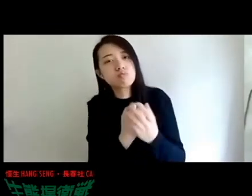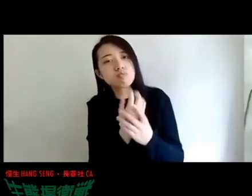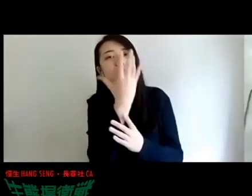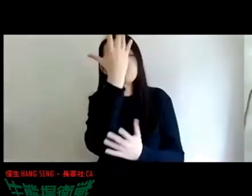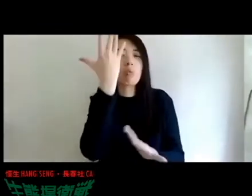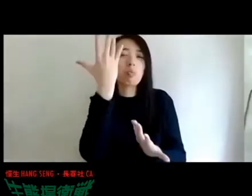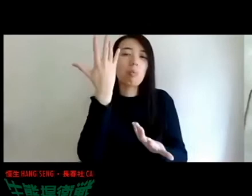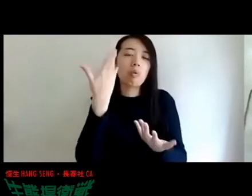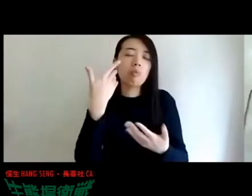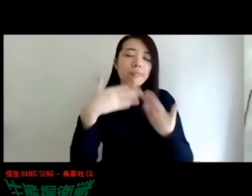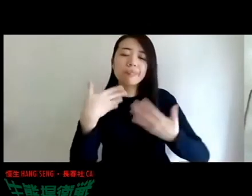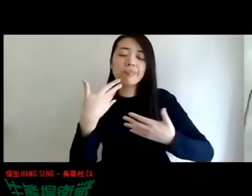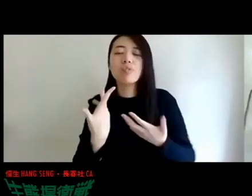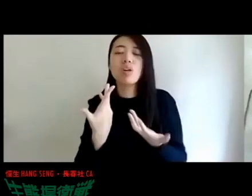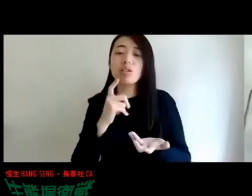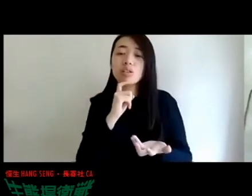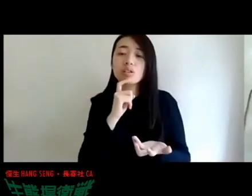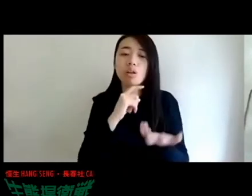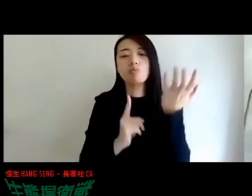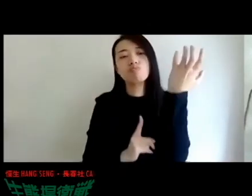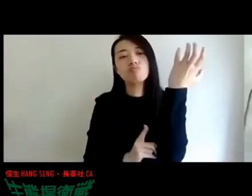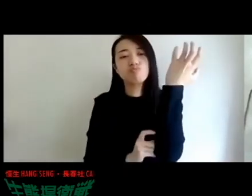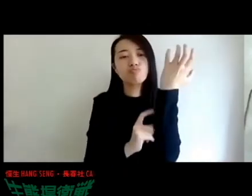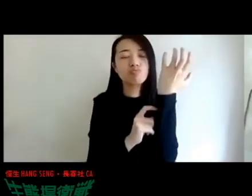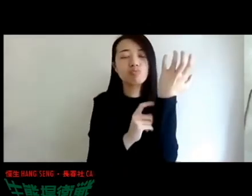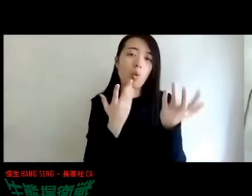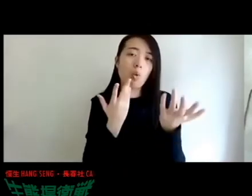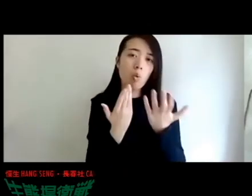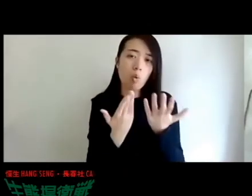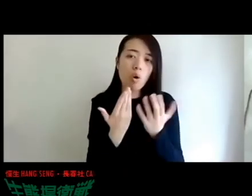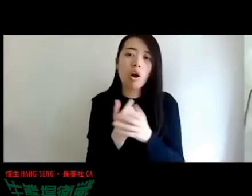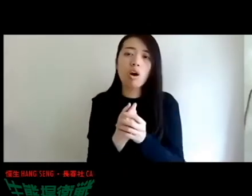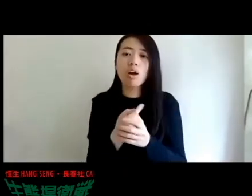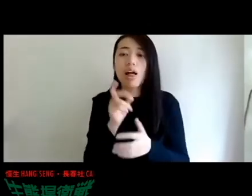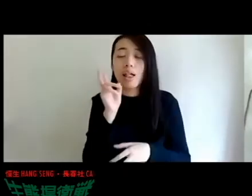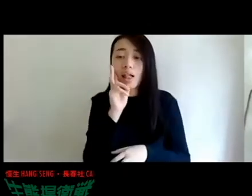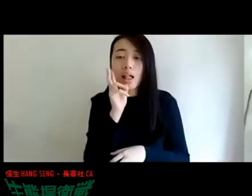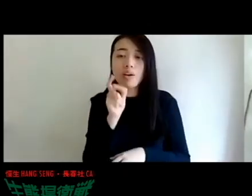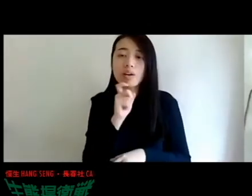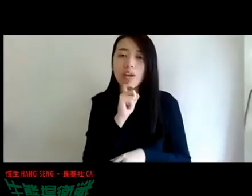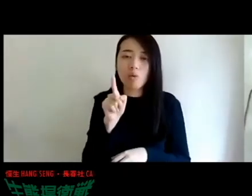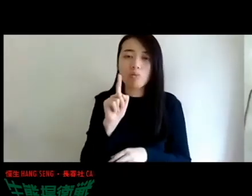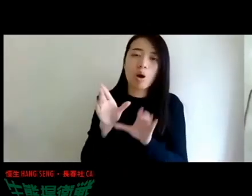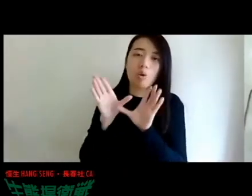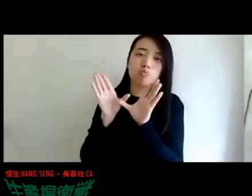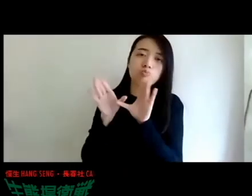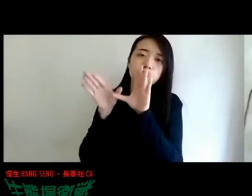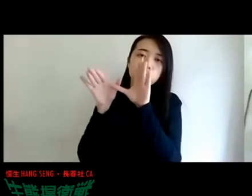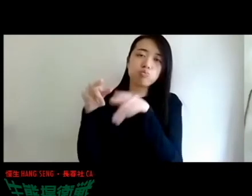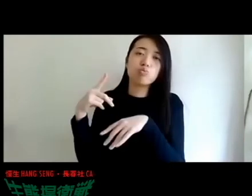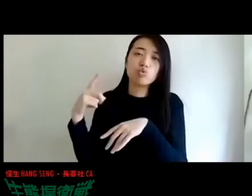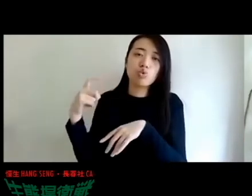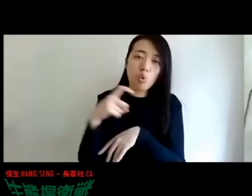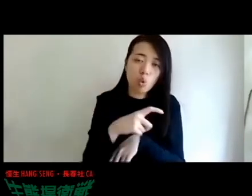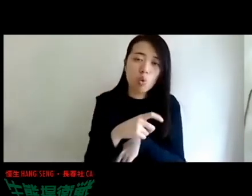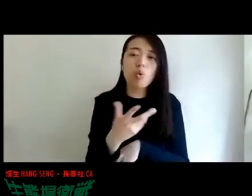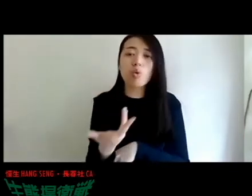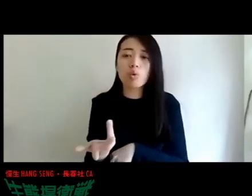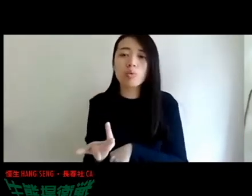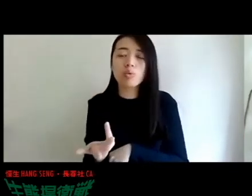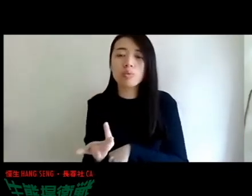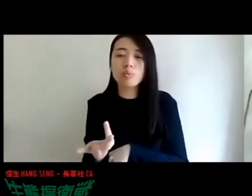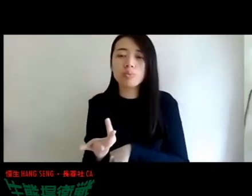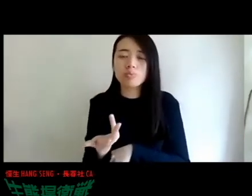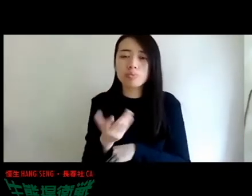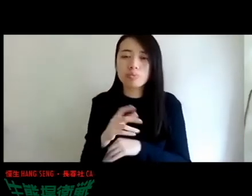佢可能係一啲嘅蛾蟲咁樣，咁可能佢會由結